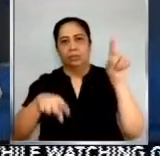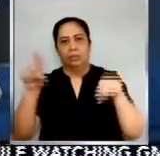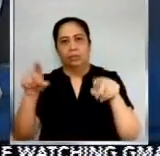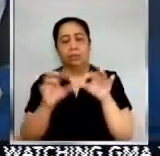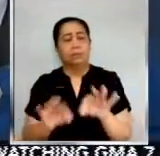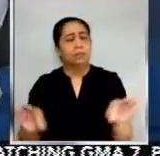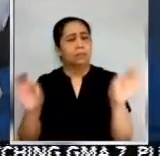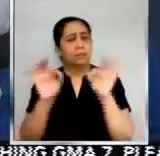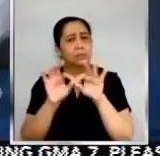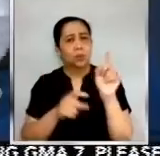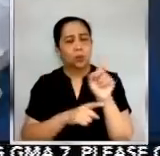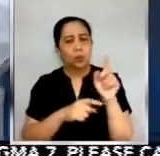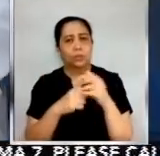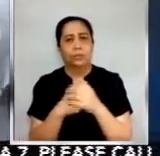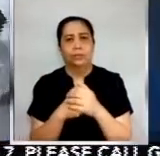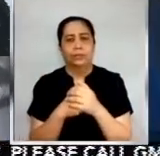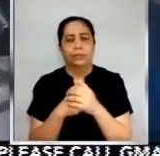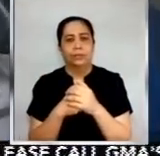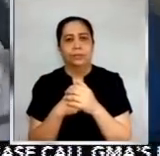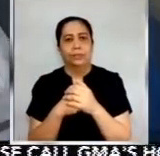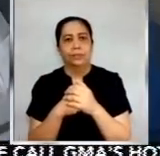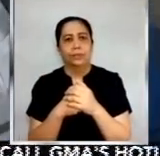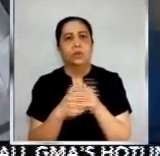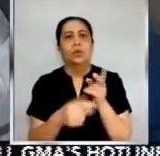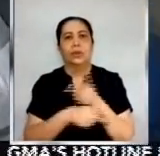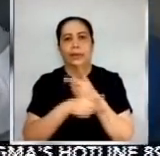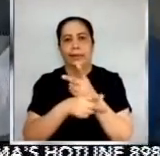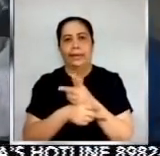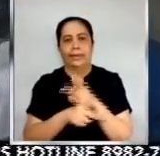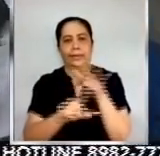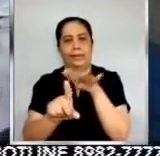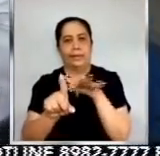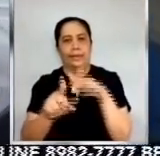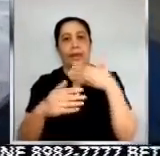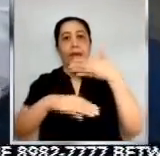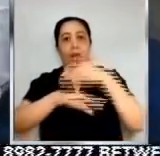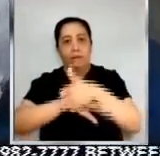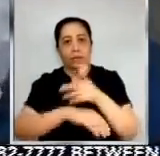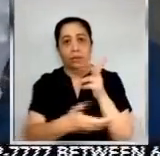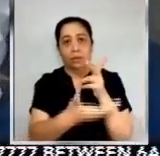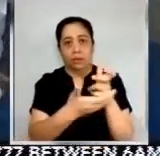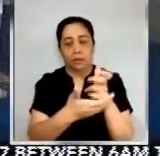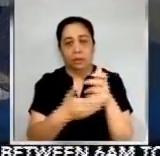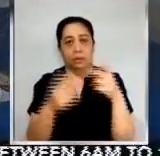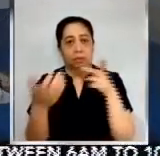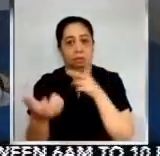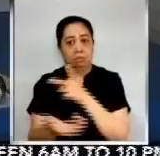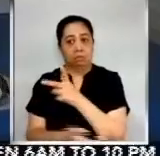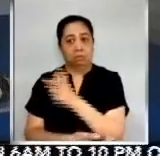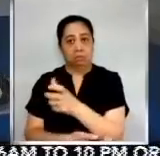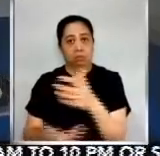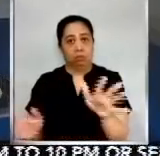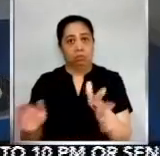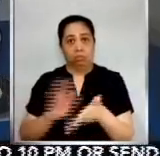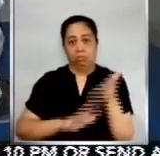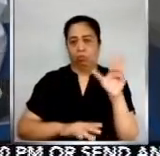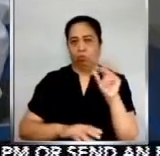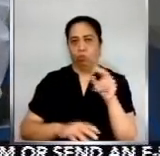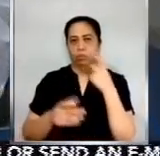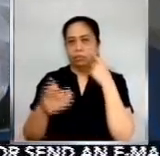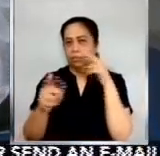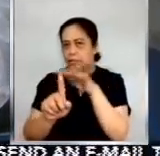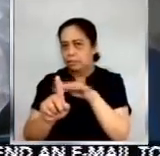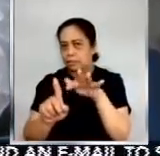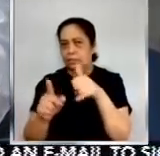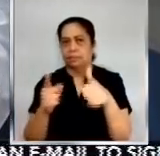yung care monitoring afterwards. Pagkasaksak ng vaccine, makita natin kung